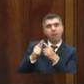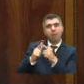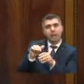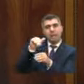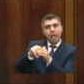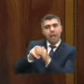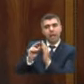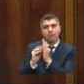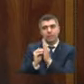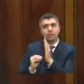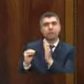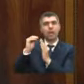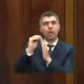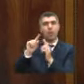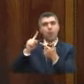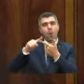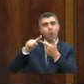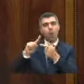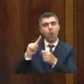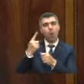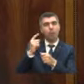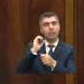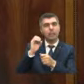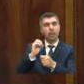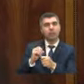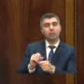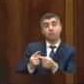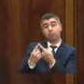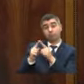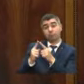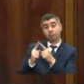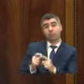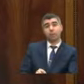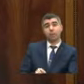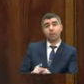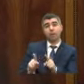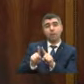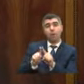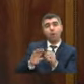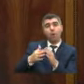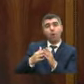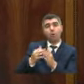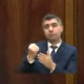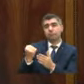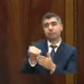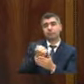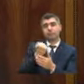الصدارة الانتخابية، حتى ولو كان ذلك في ذلك هدر لزمن